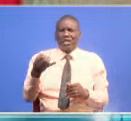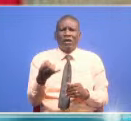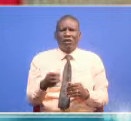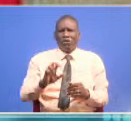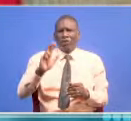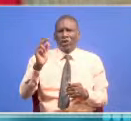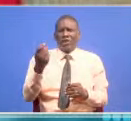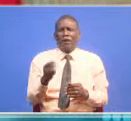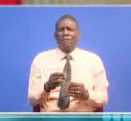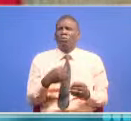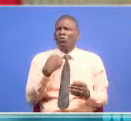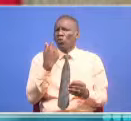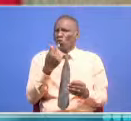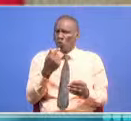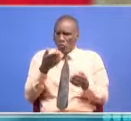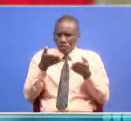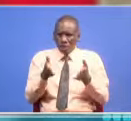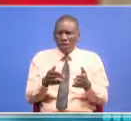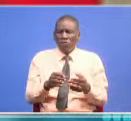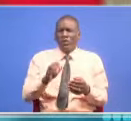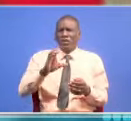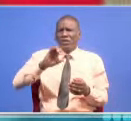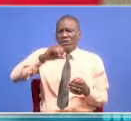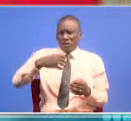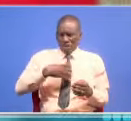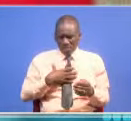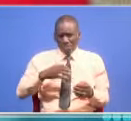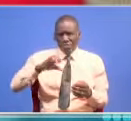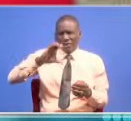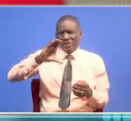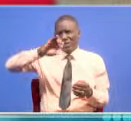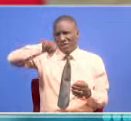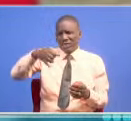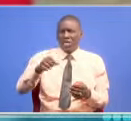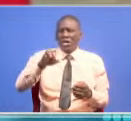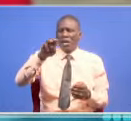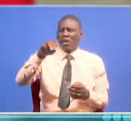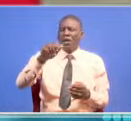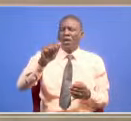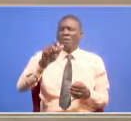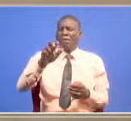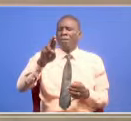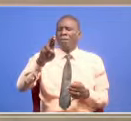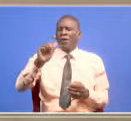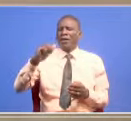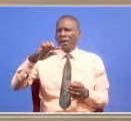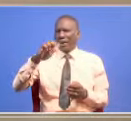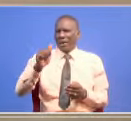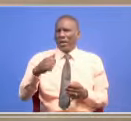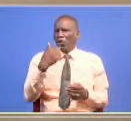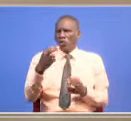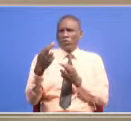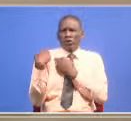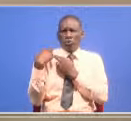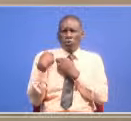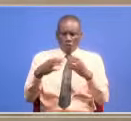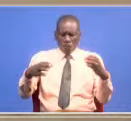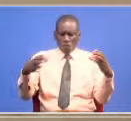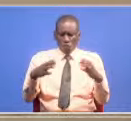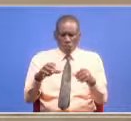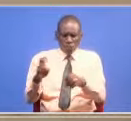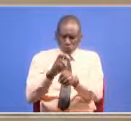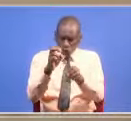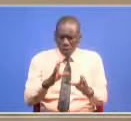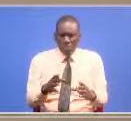Kenya ambaye sasa ni jaji mkuu mstaafu David Maraga, ambaye anasimamia kundi la waangalizi